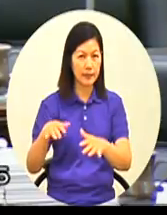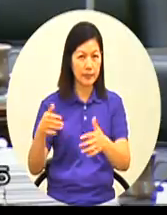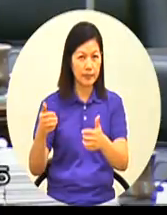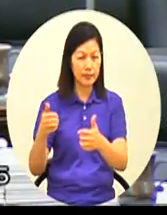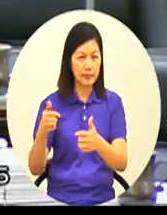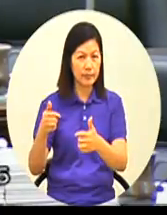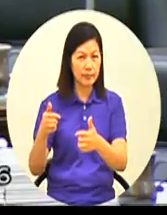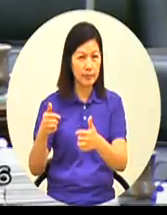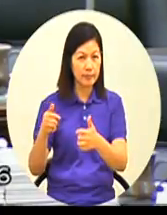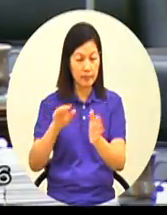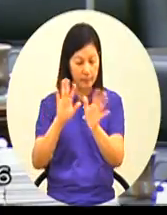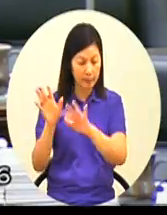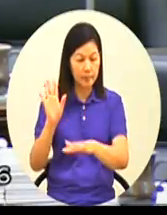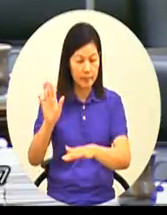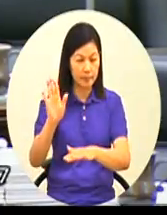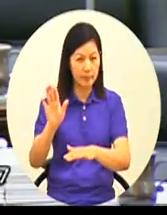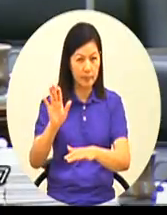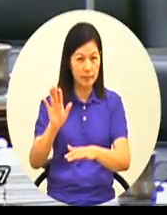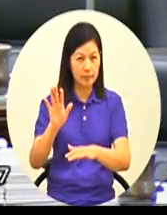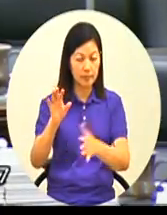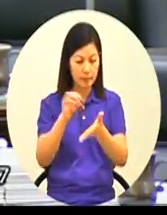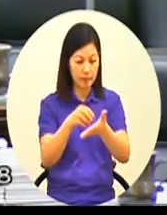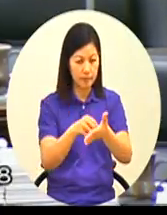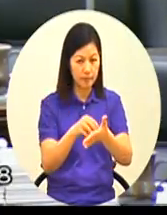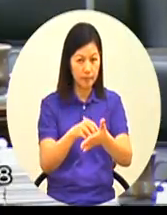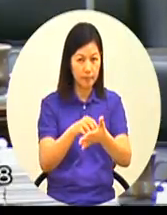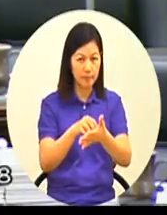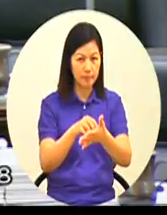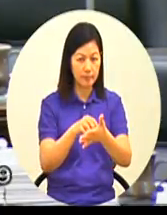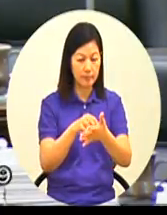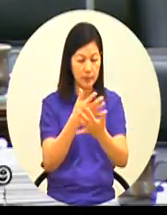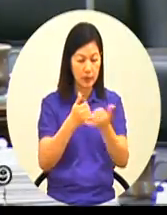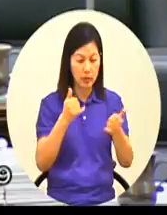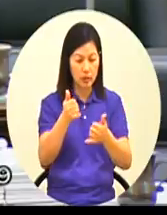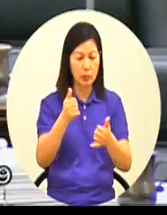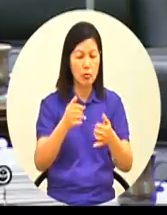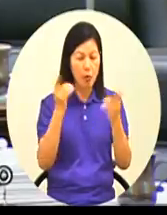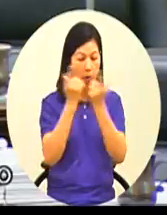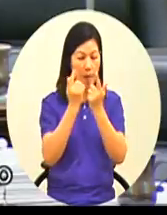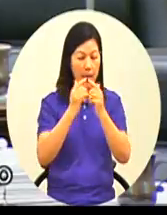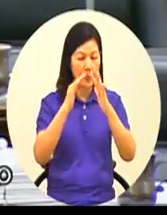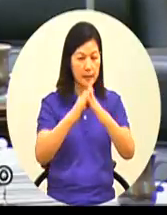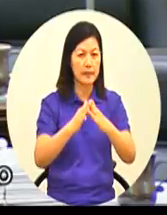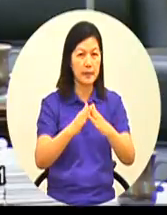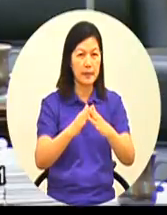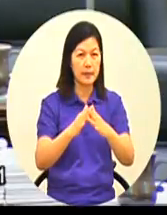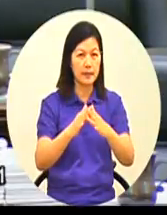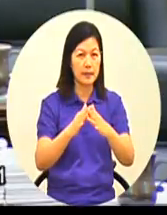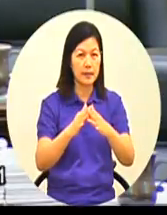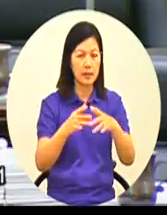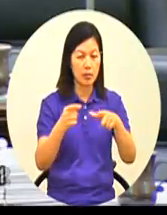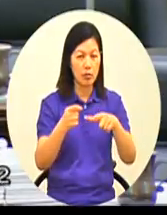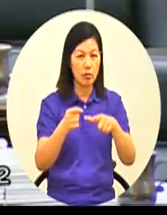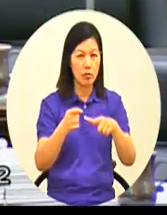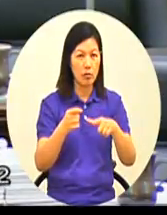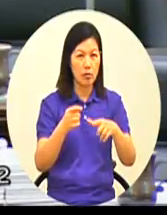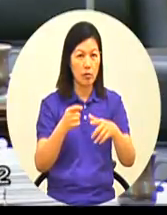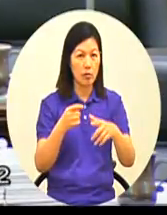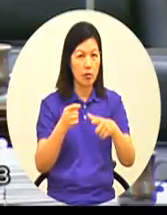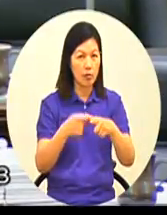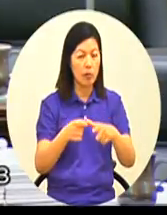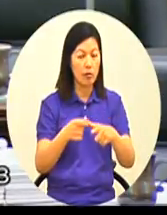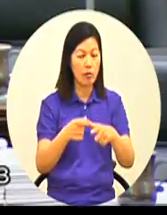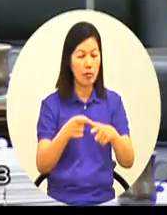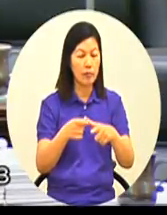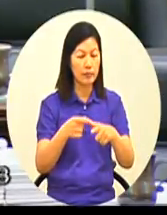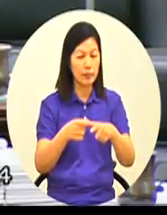那个这个关键字搜寻一下，北市公民参与网，你就可以知道像人民报告统一公